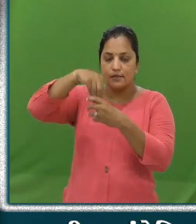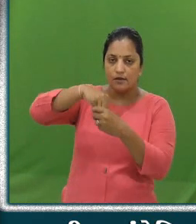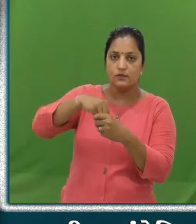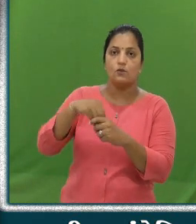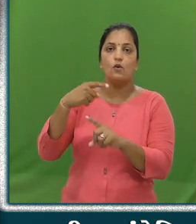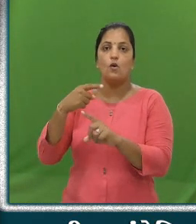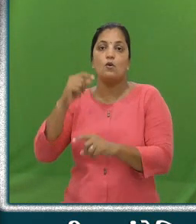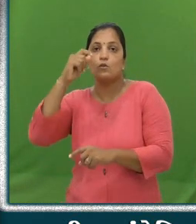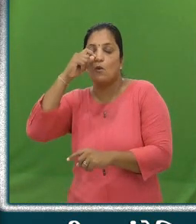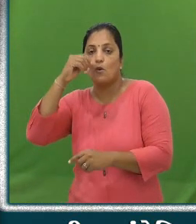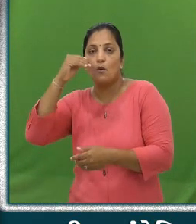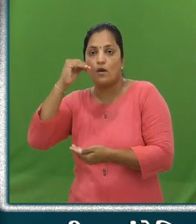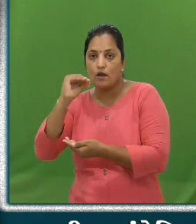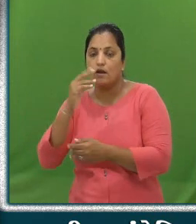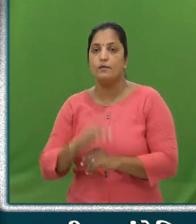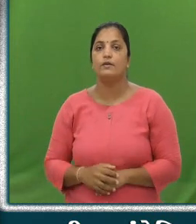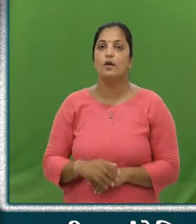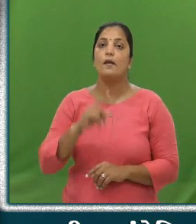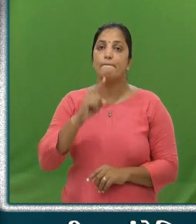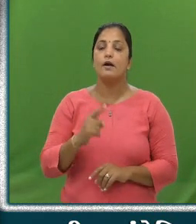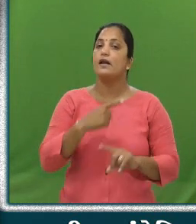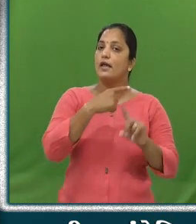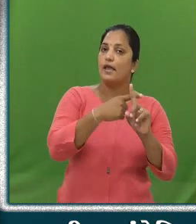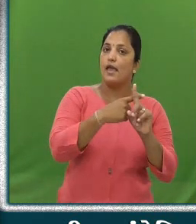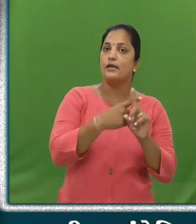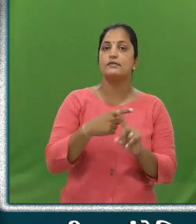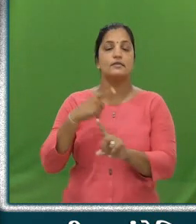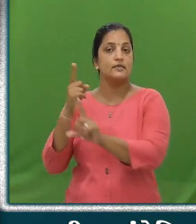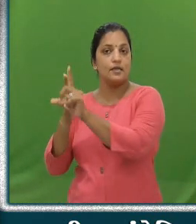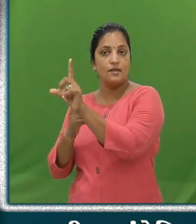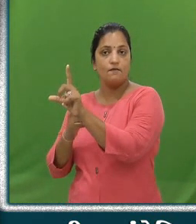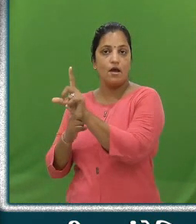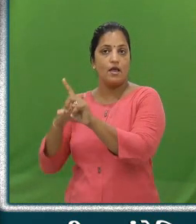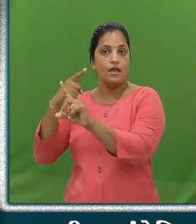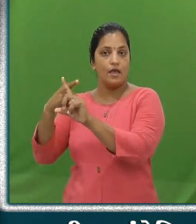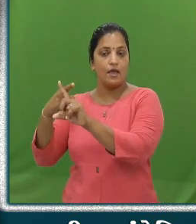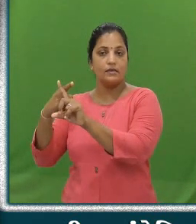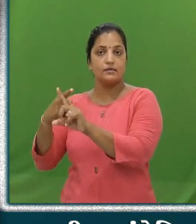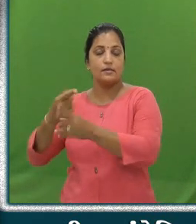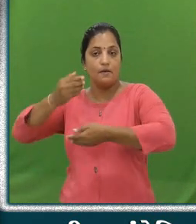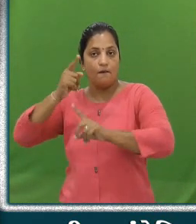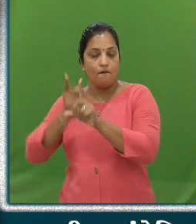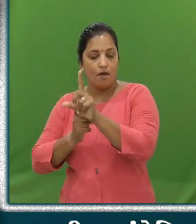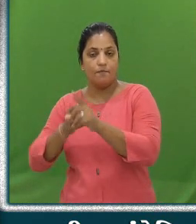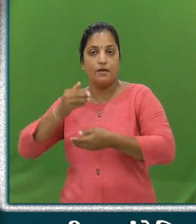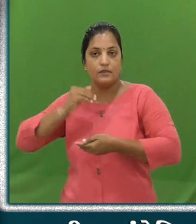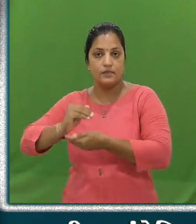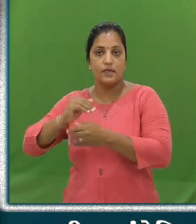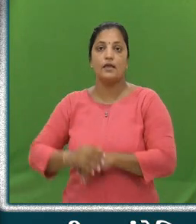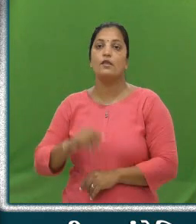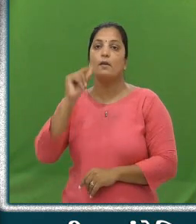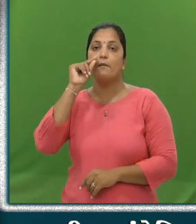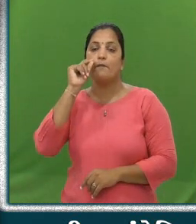પુરુષના વાય રંગસૂત્ર સાથે સ્ત્રીના એક્સ રંગસૂત્ર જોડાશે તો જે સંતતિ ઉત્પન્ન થશે તે